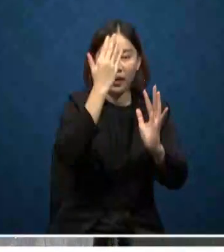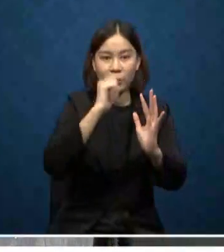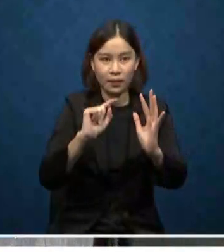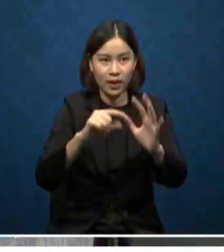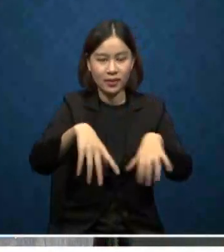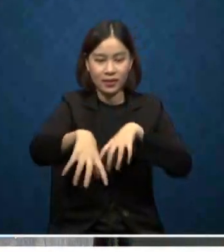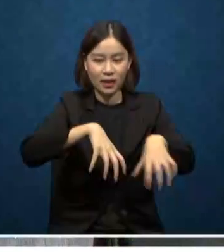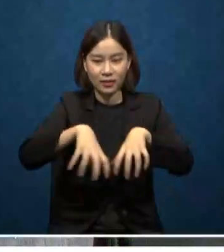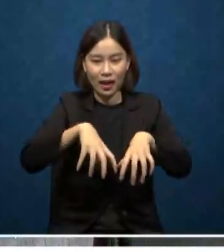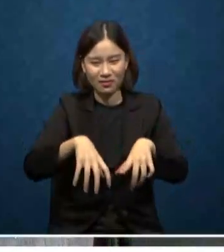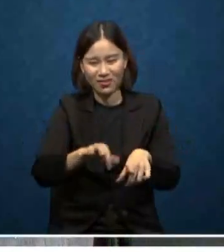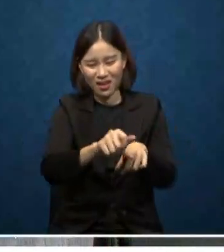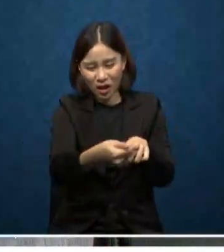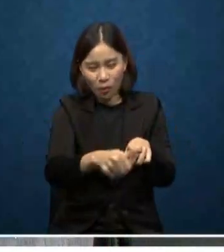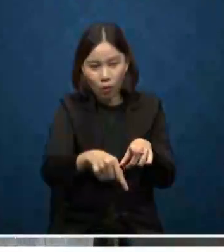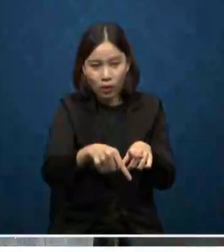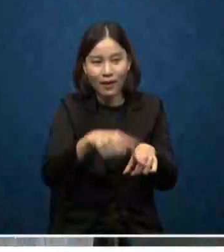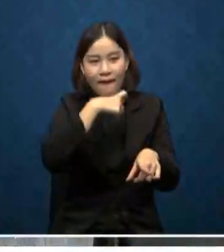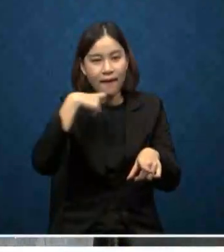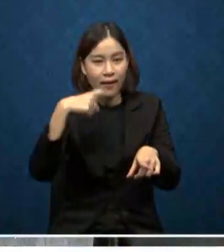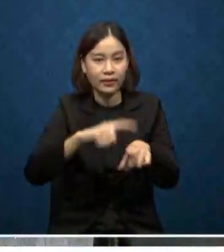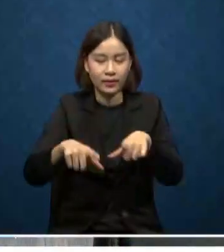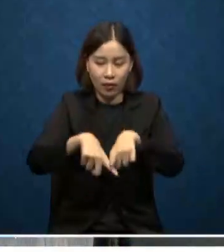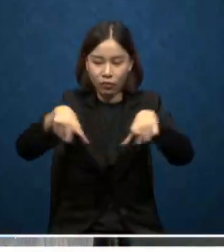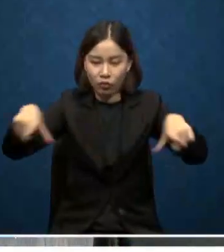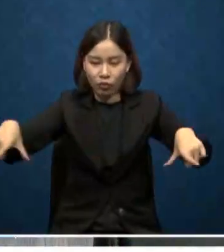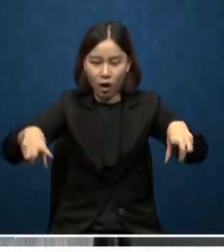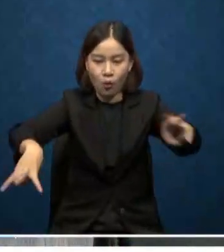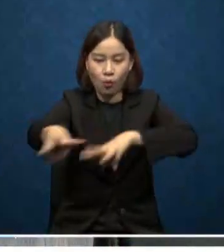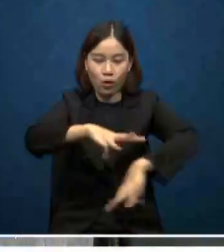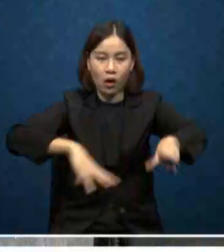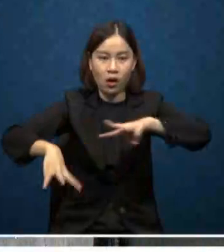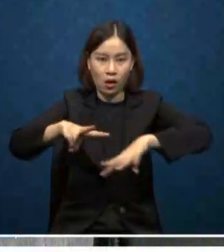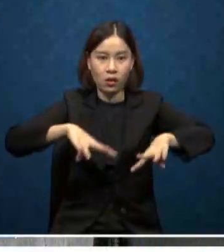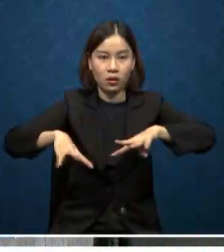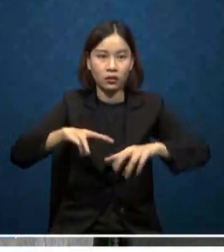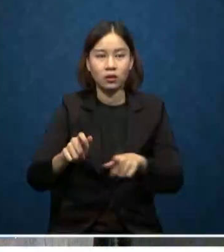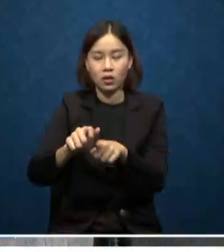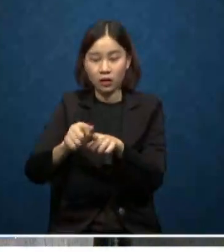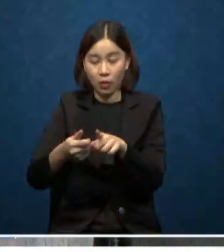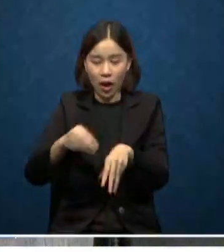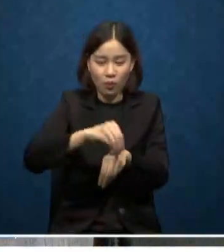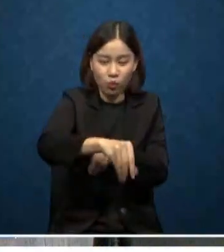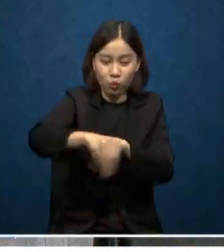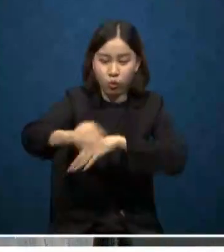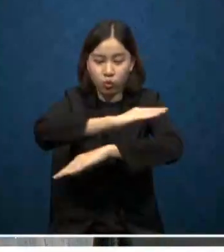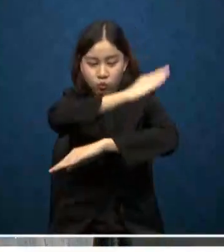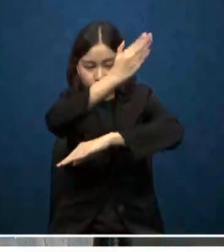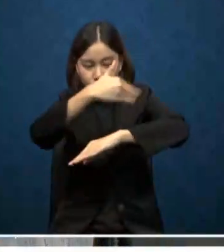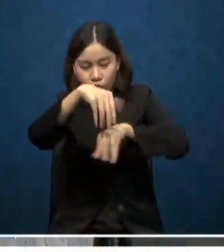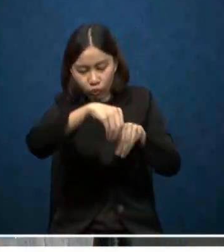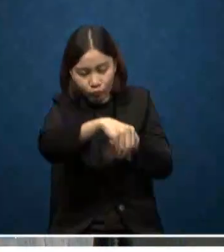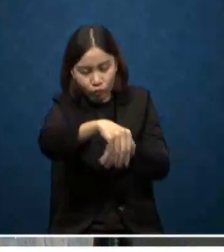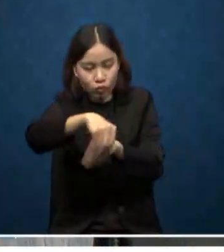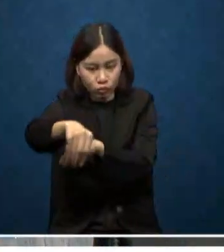จัดการสั่งข้าวโพดและปรับพื้นที่ให้โล่งเตียนสำหรับข้าวโพดที่ปลูกบนดอยหรือเชิงเขาติดป่า